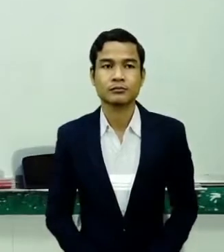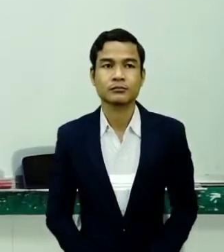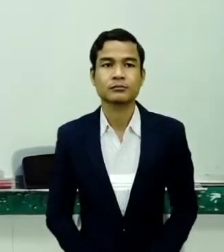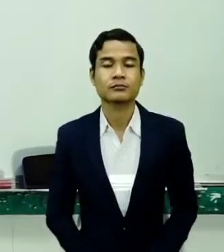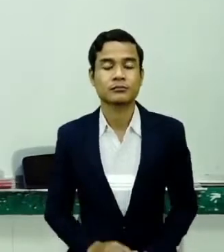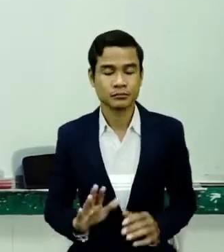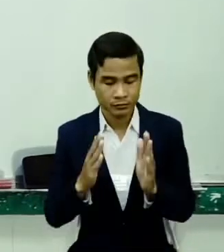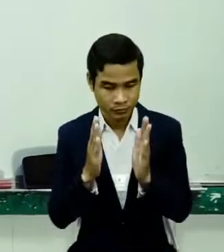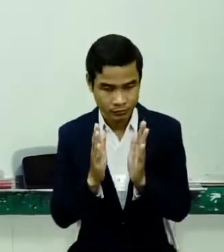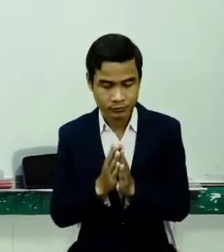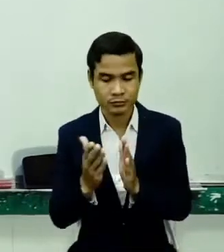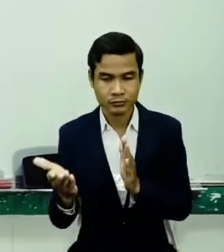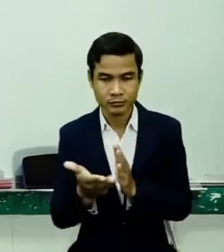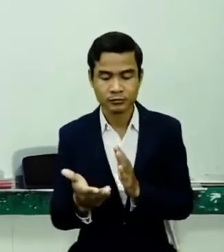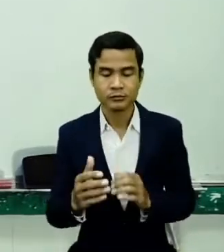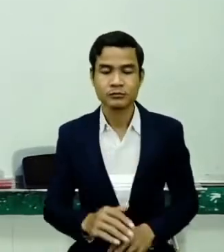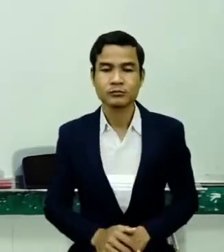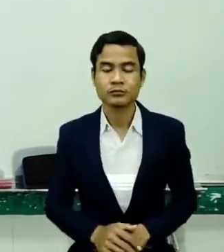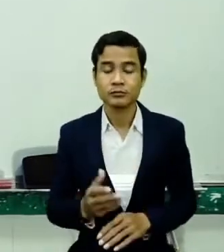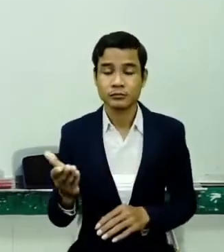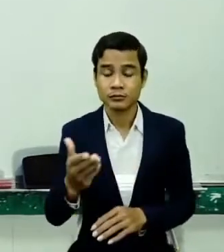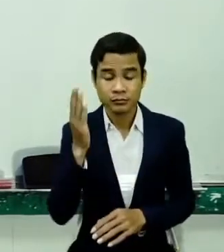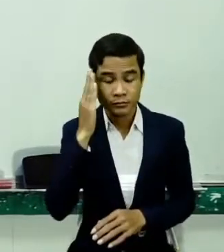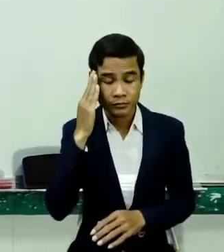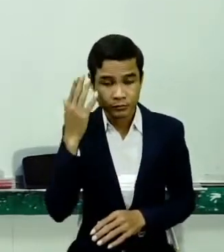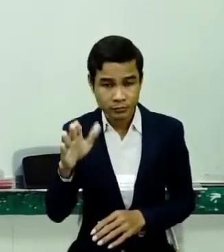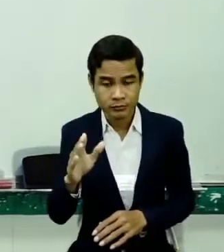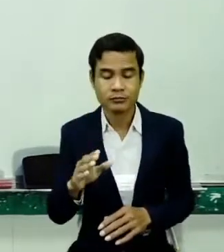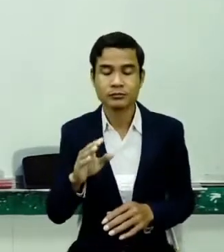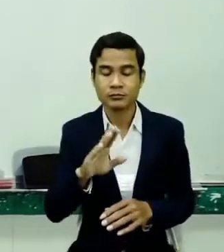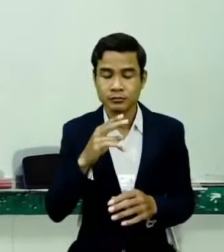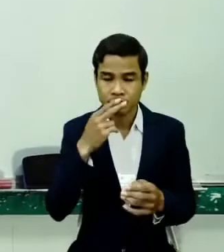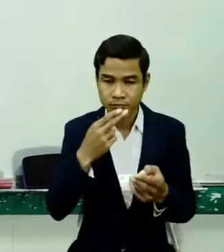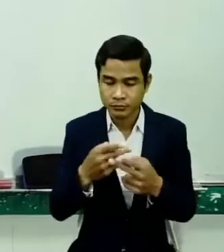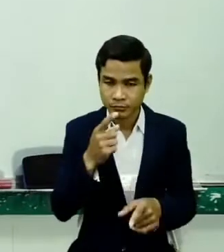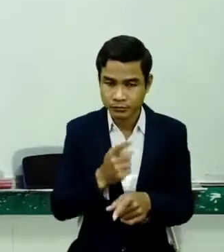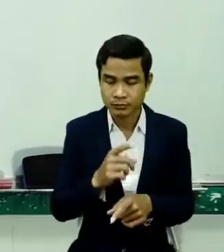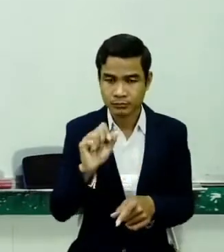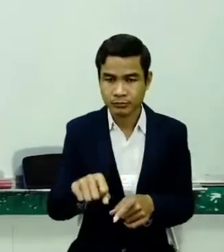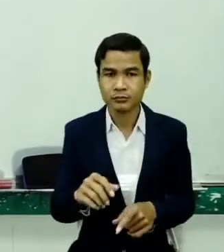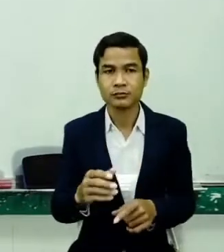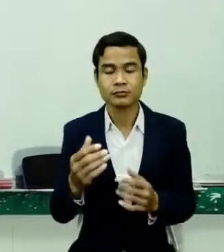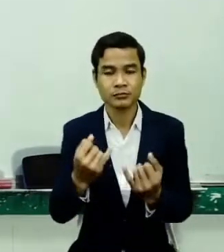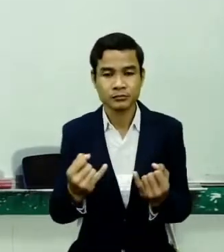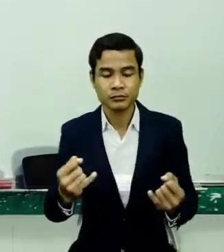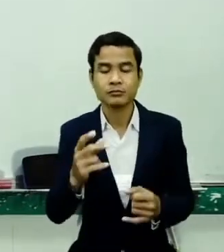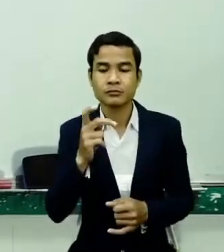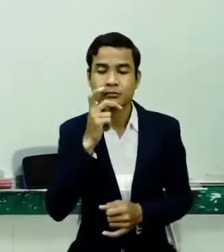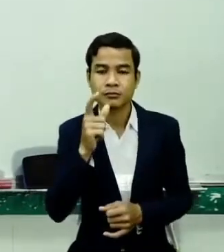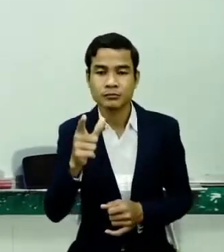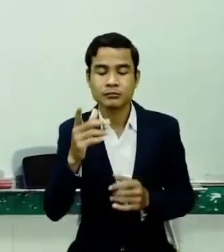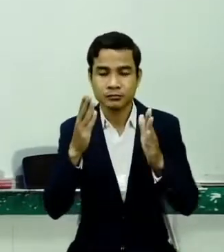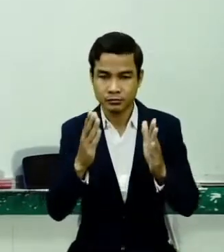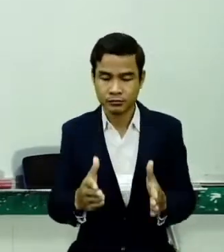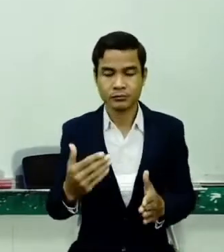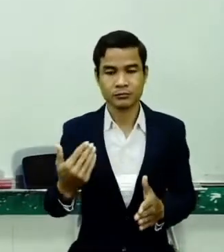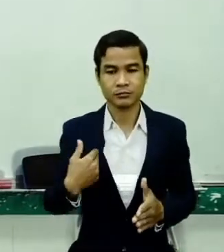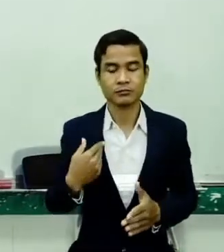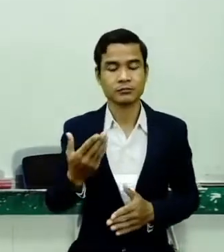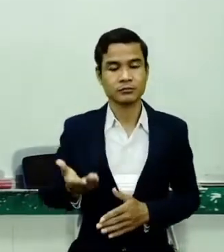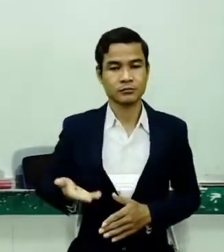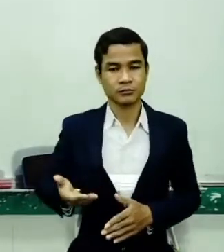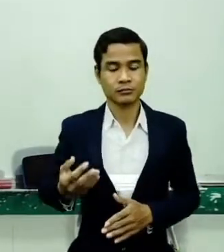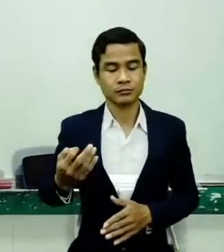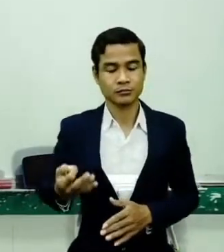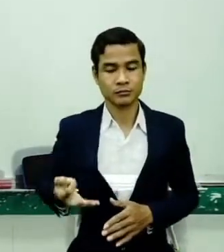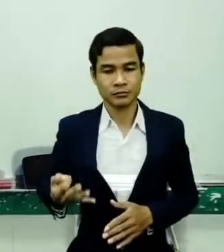ចាអរគុណកូនកូនអញ្ចឹងកូនបានដឹងហើយហើយក៏បានឆ្លើយបានត្រឹមត្រូវដែរកុមារគឺជាមនុស្សដែលមានអាយុ